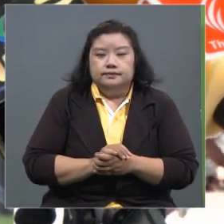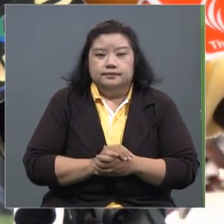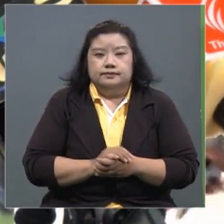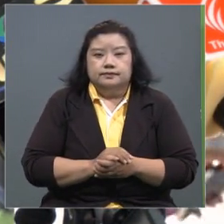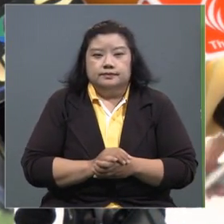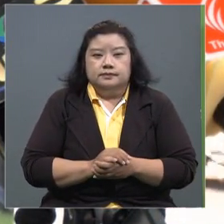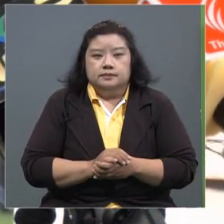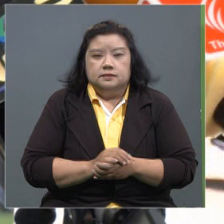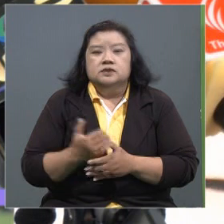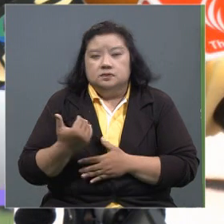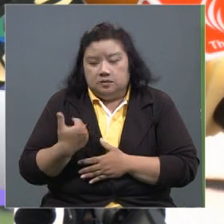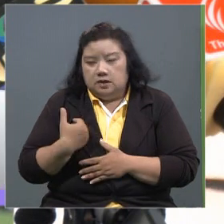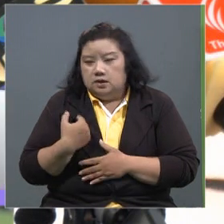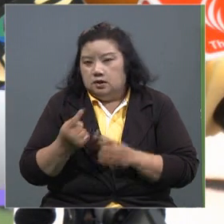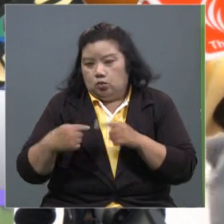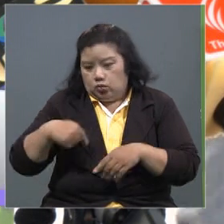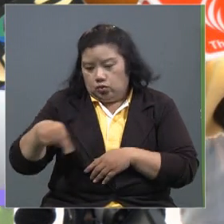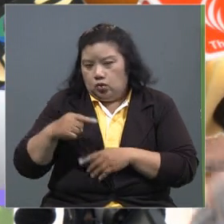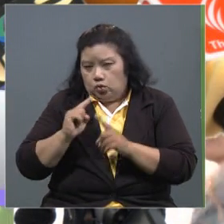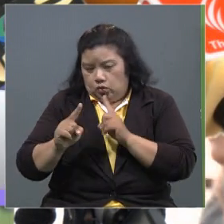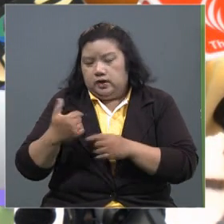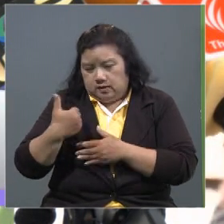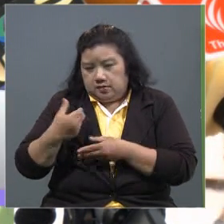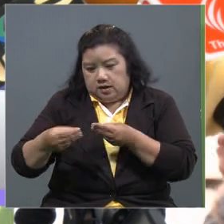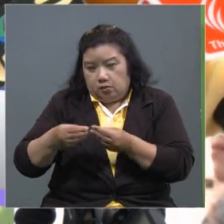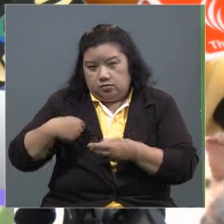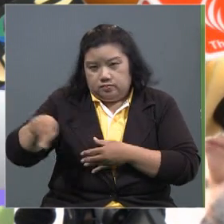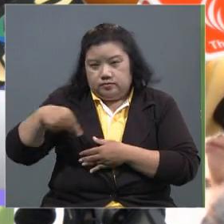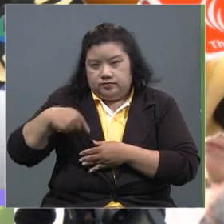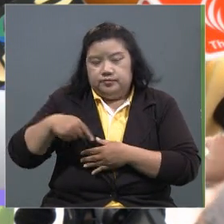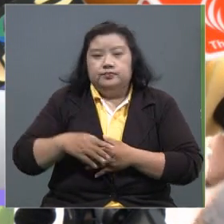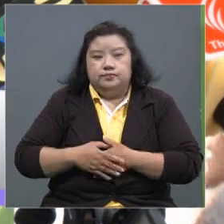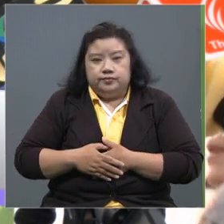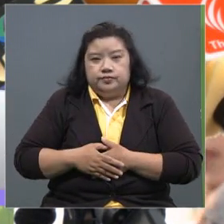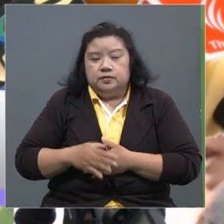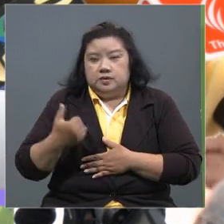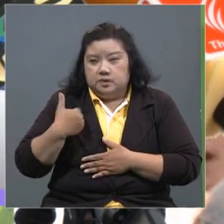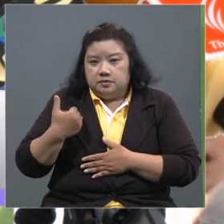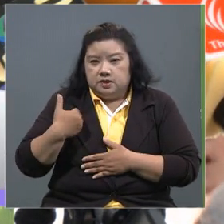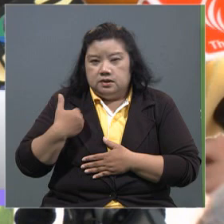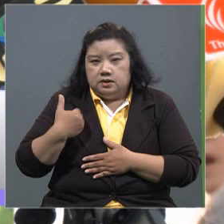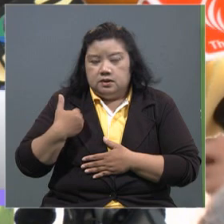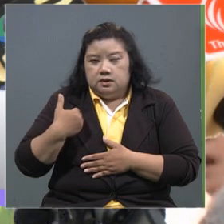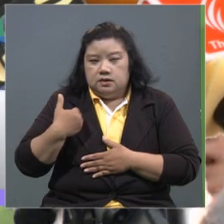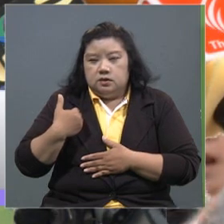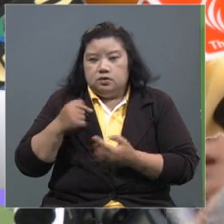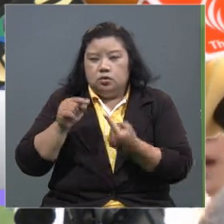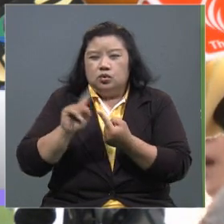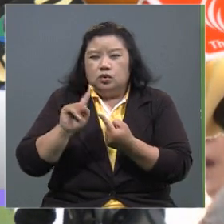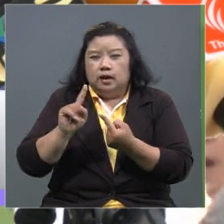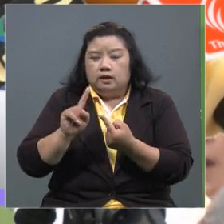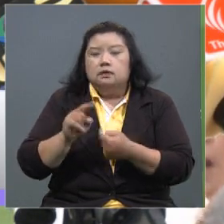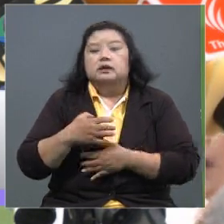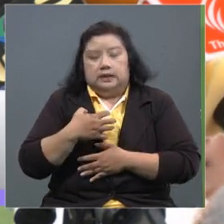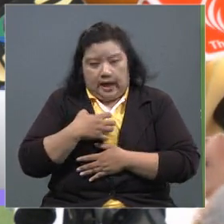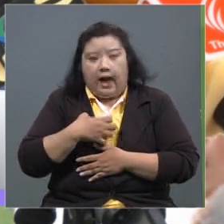ก็มีดีลลับกันมีข้อตกลงกันบางเรื่องที่เกี่ยวข้องกับทางที่จะให้